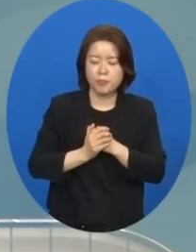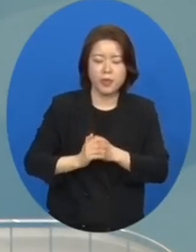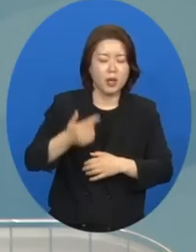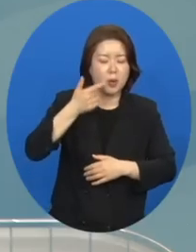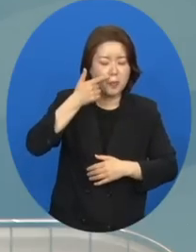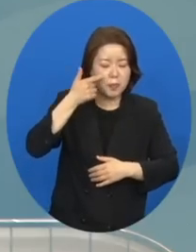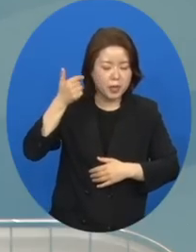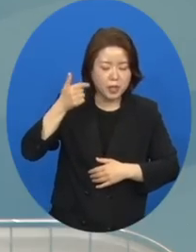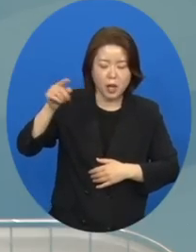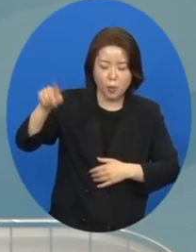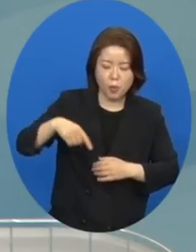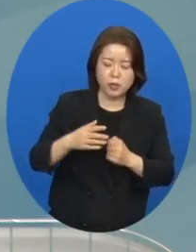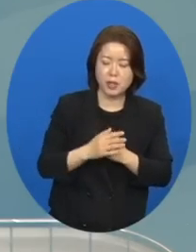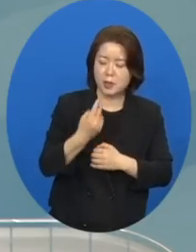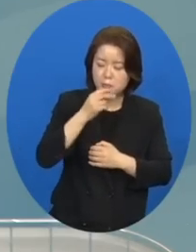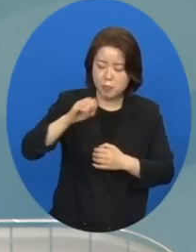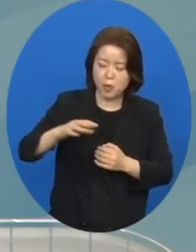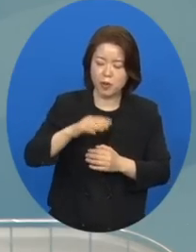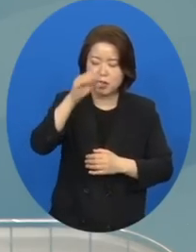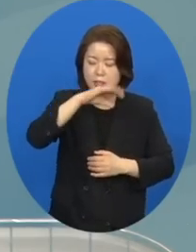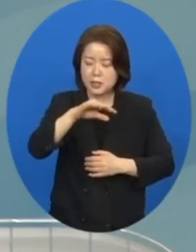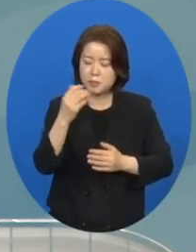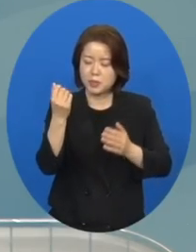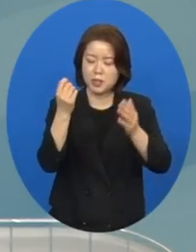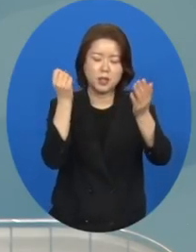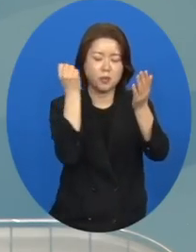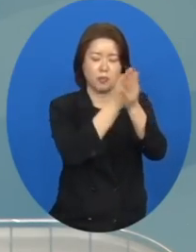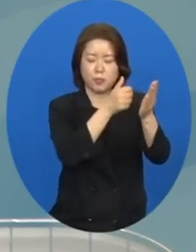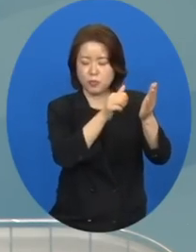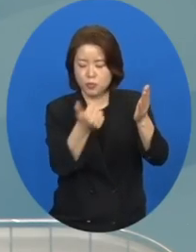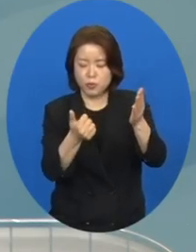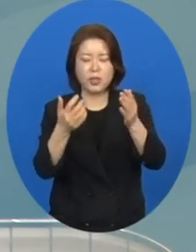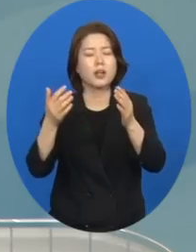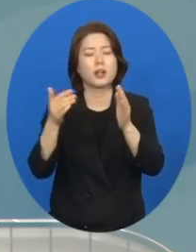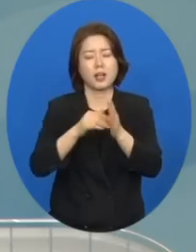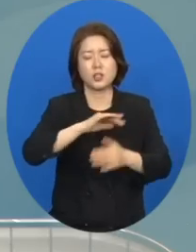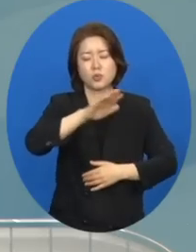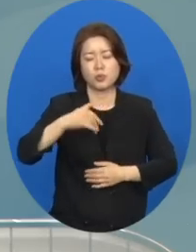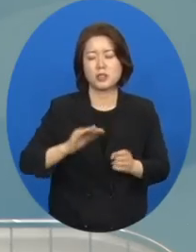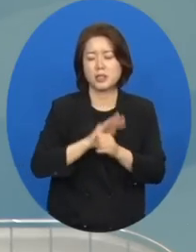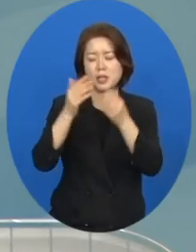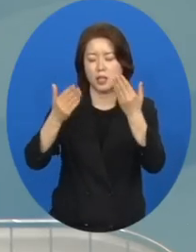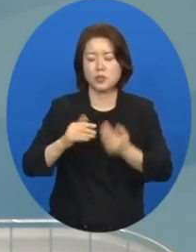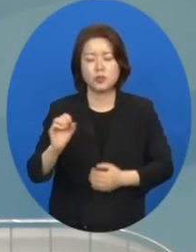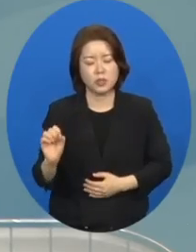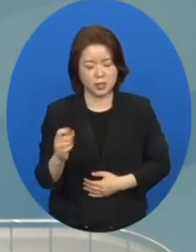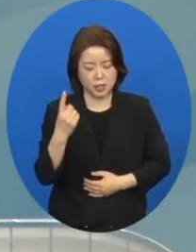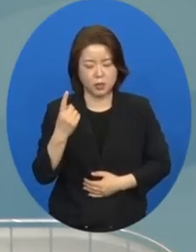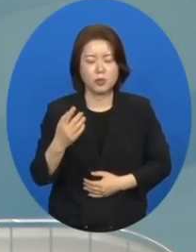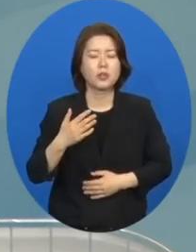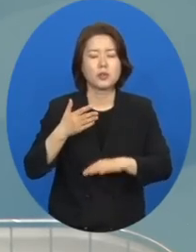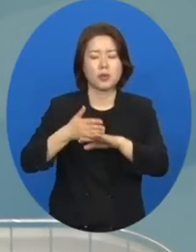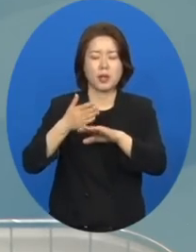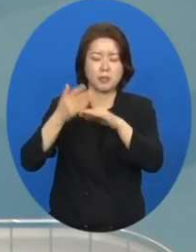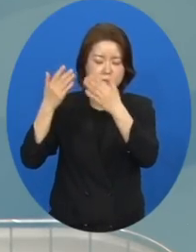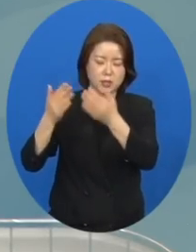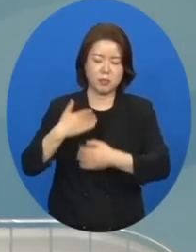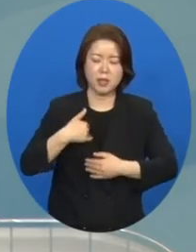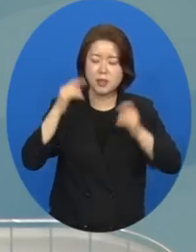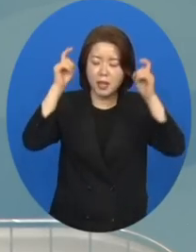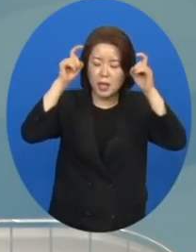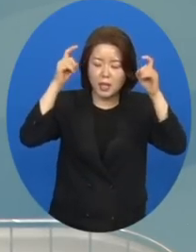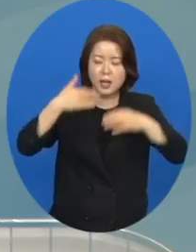목숨을 내어 주셔서 14가 에서 추구 10가지 우리를 사랑하신 그 사랑으로 인하여 서 감사를 드립니다 내야 하는